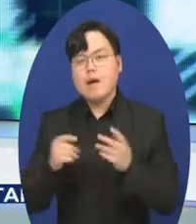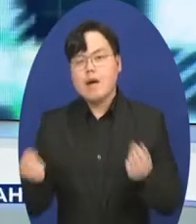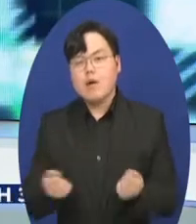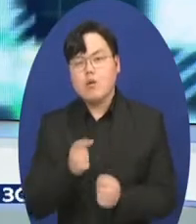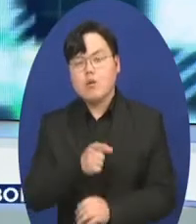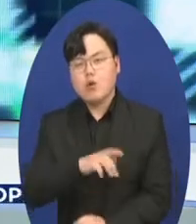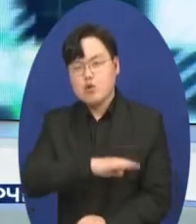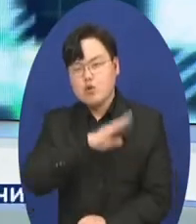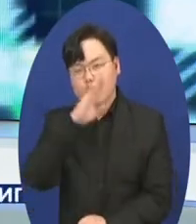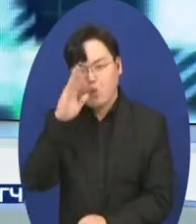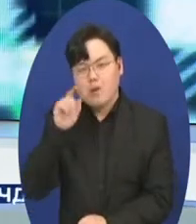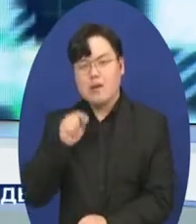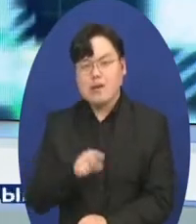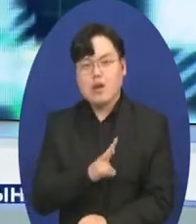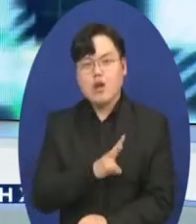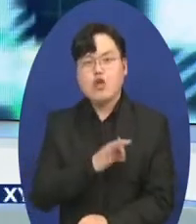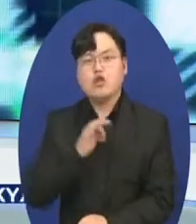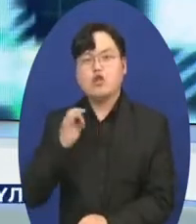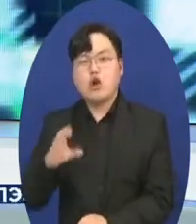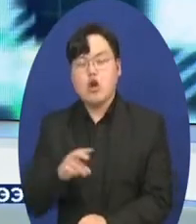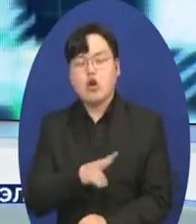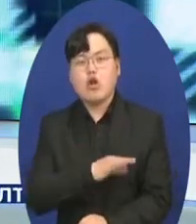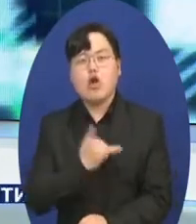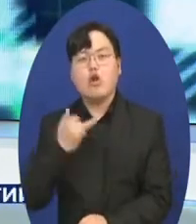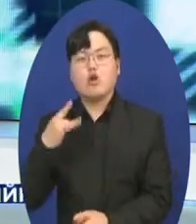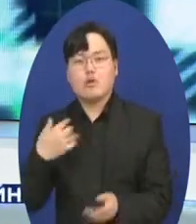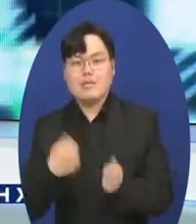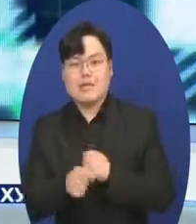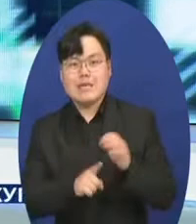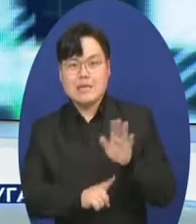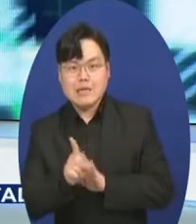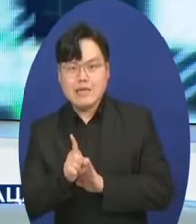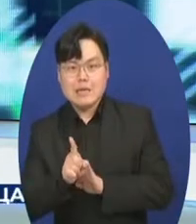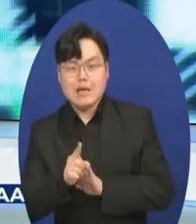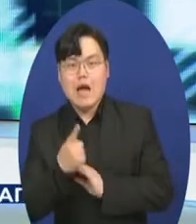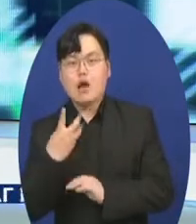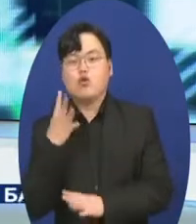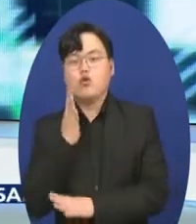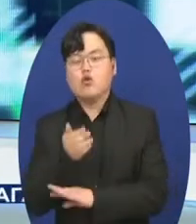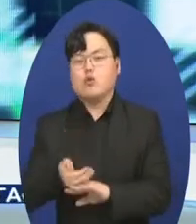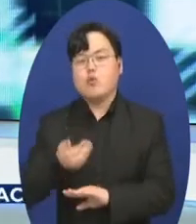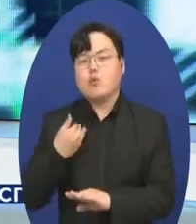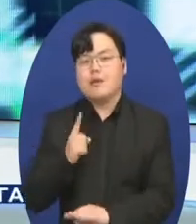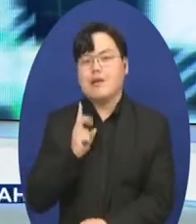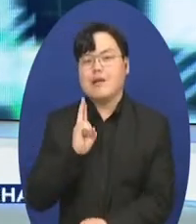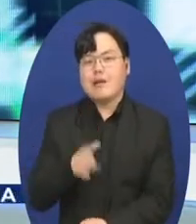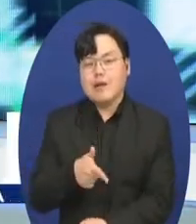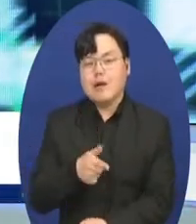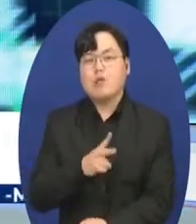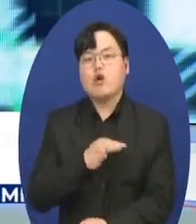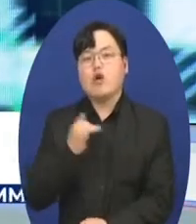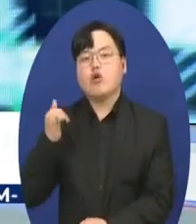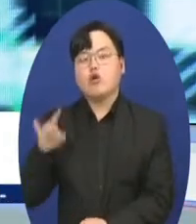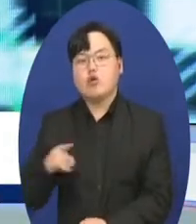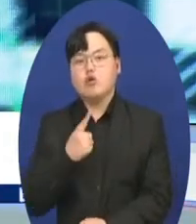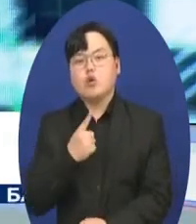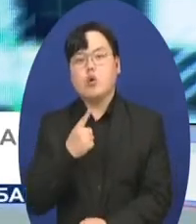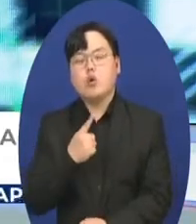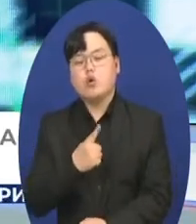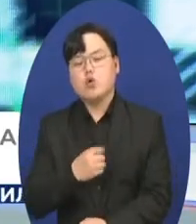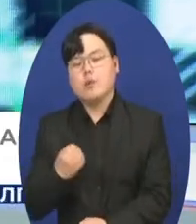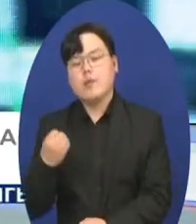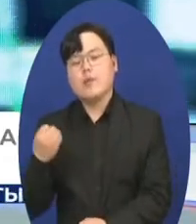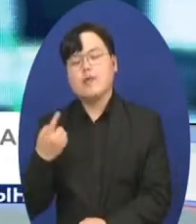Алчид өрн 7 цагт ноос ноолуураан зах зээл борлуулж эхэлдэг. За 2-7 өдрийн өмнө 1 кг ноолрын үн 140-150 сая төгрөг байсан